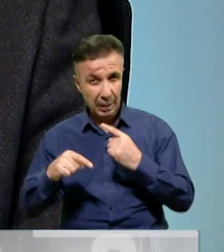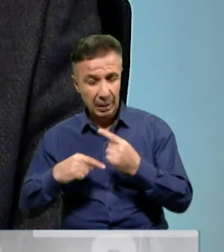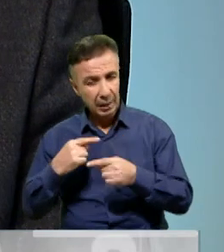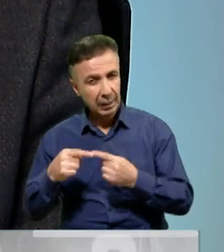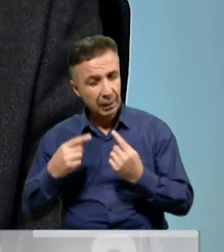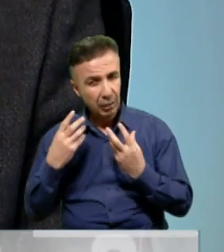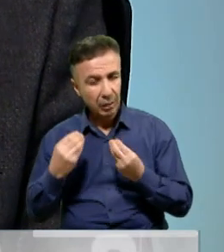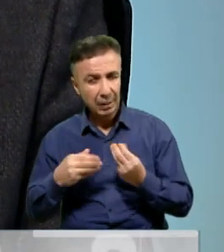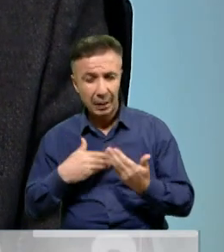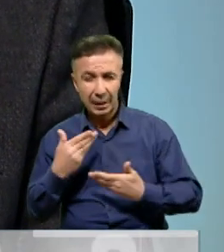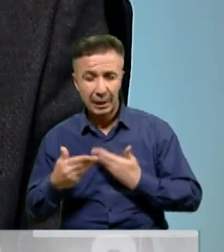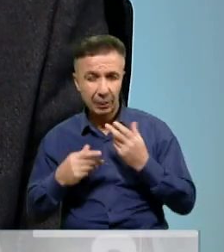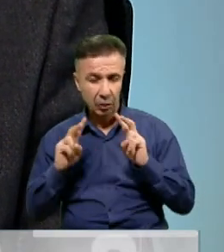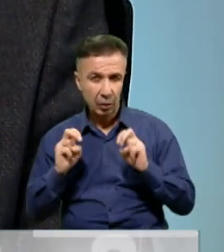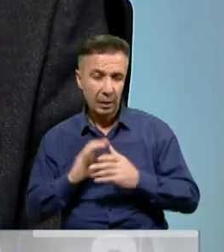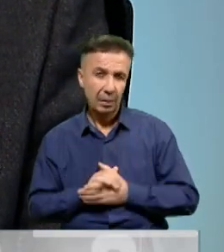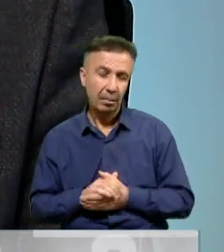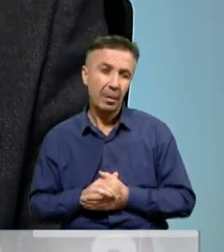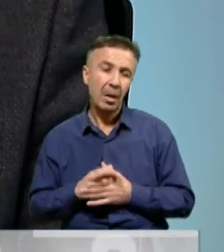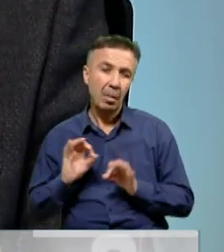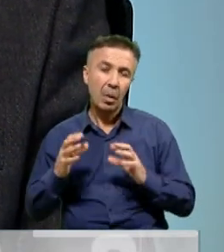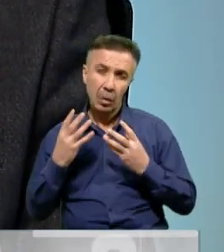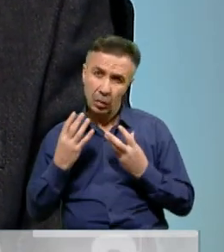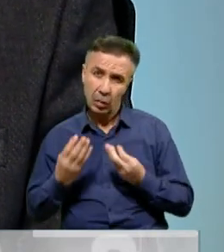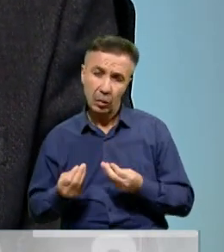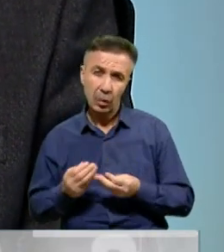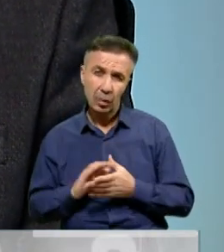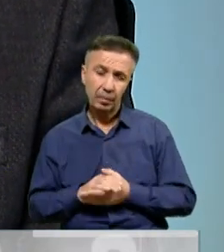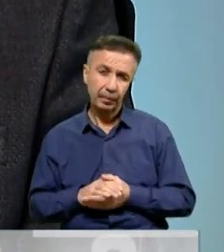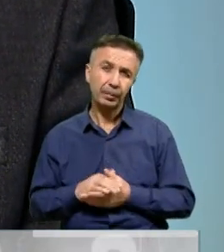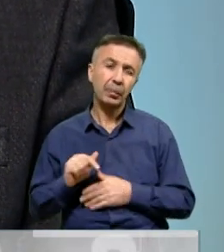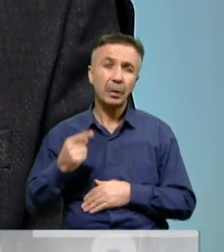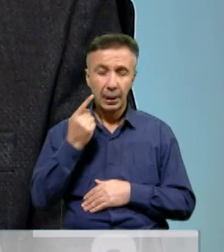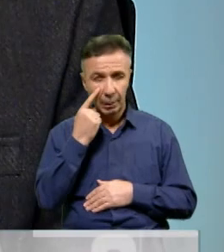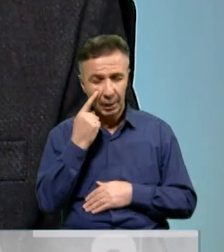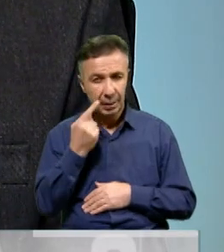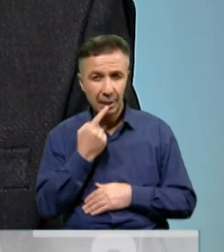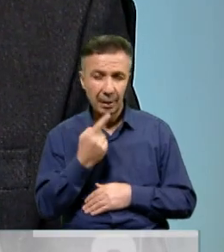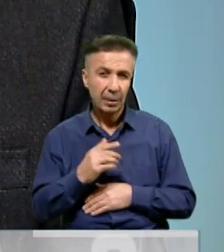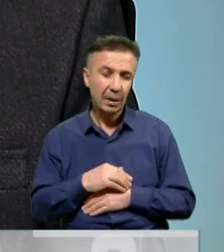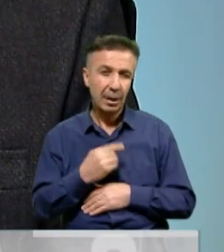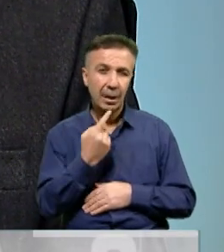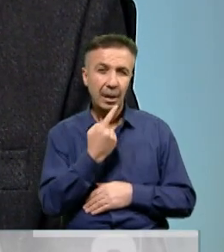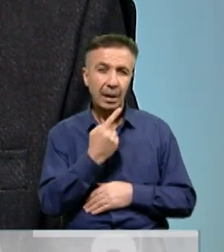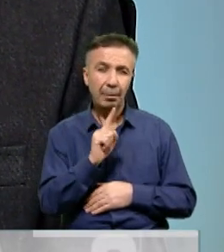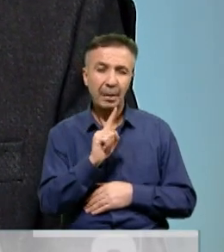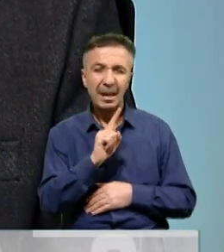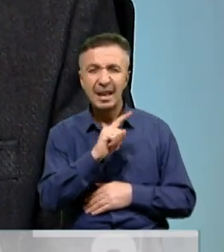tarzdaki anlattığımız husus var ya, bu şekilde olabiliyor. Burada devlet diyelim ki 1800